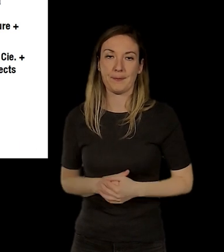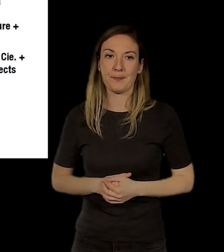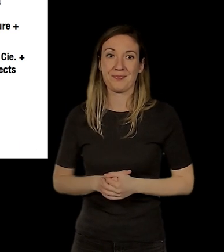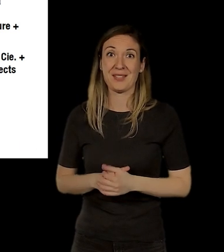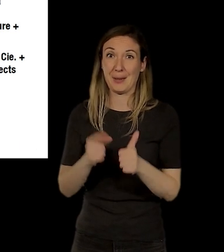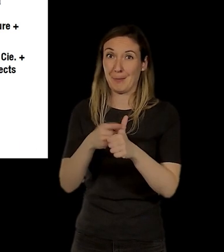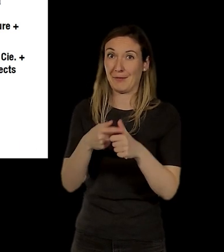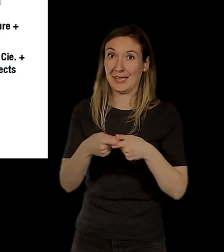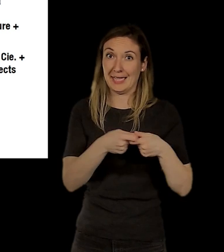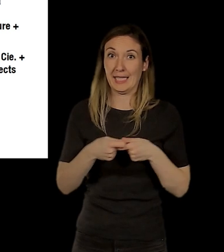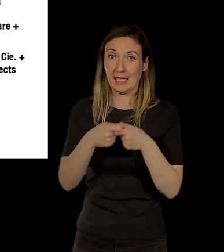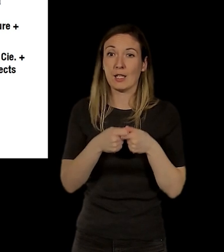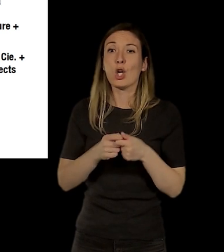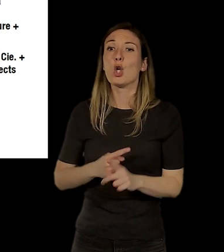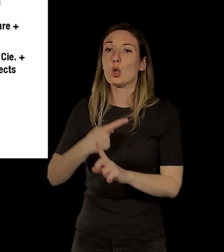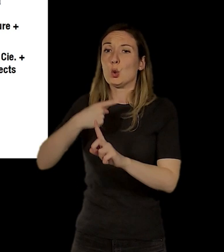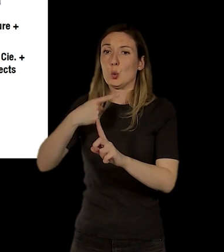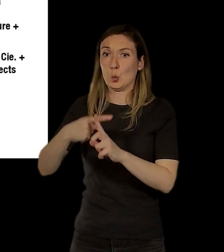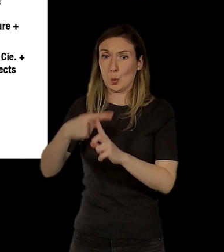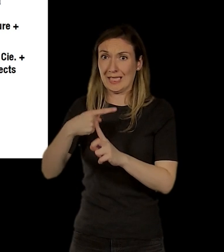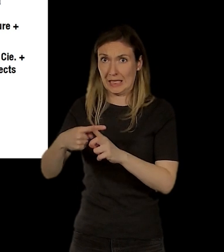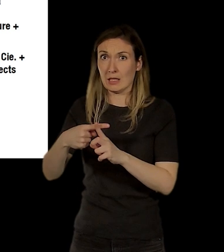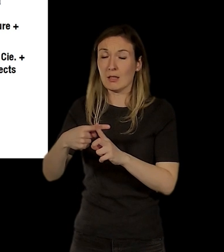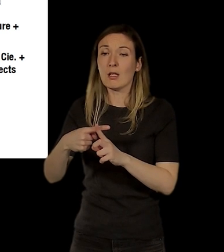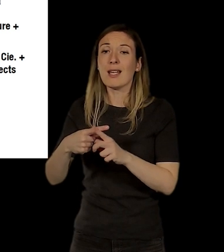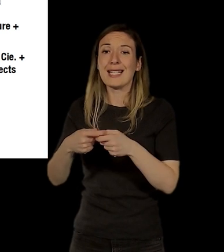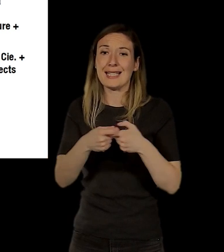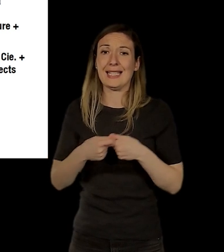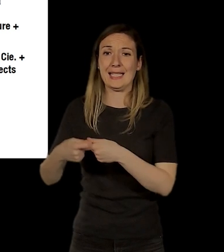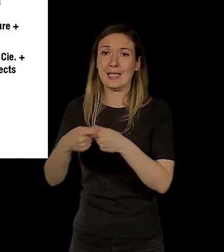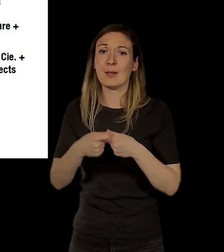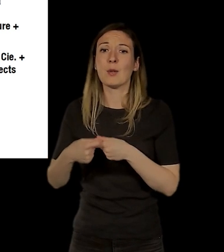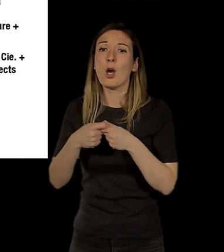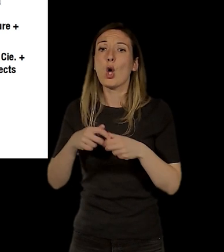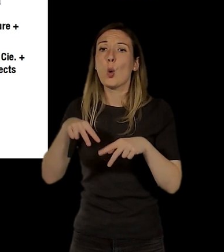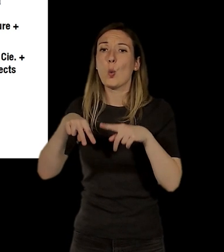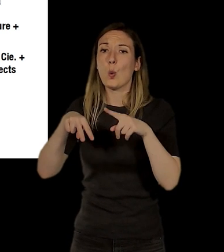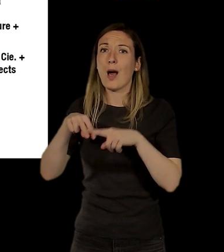to říkám česky, AGPS, už účastník tady zájezdu